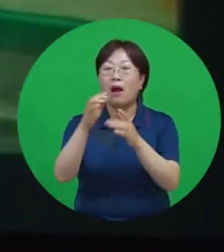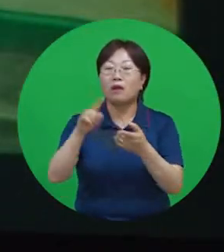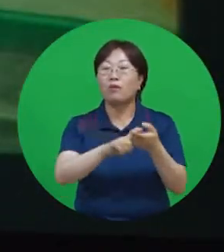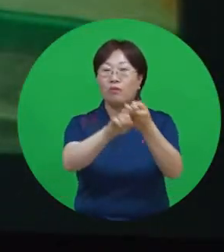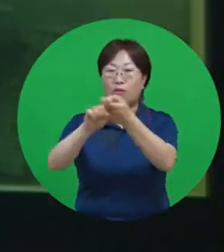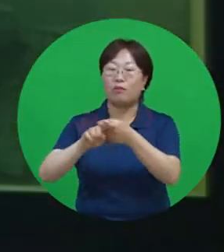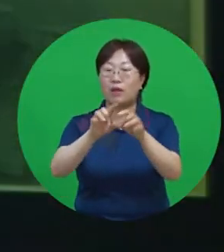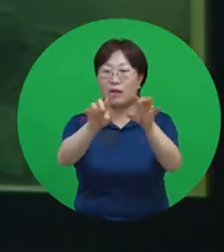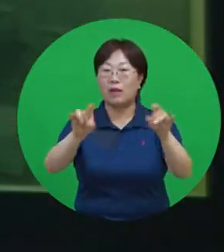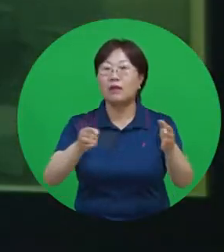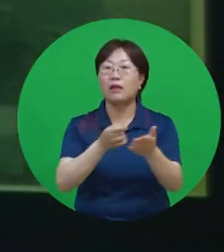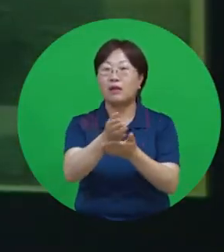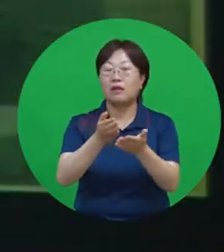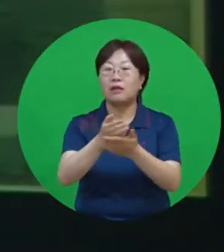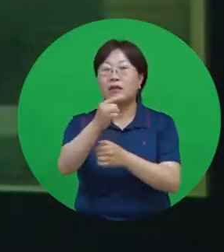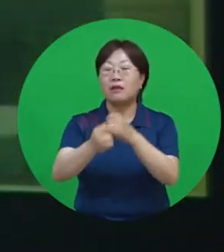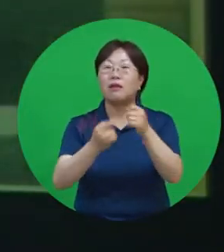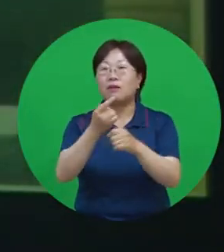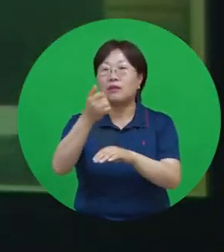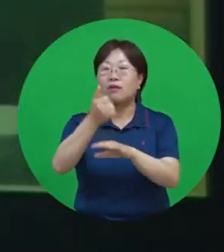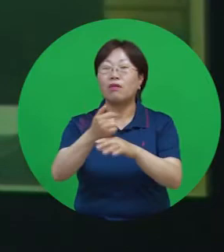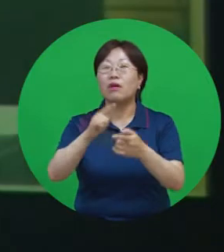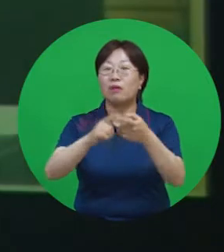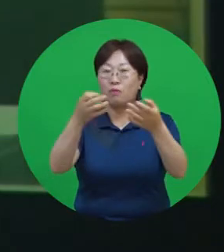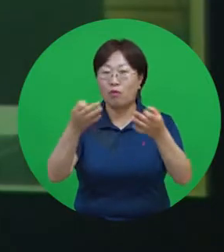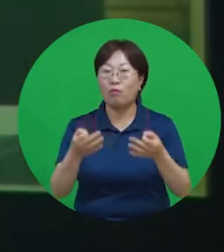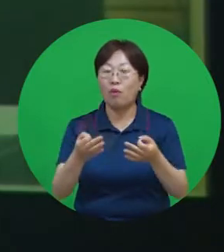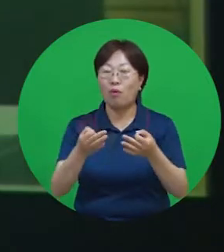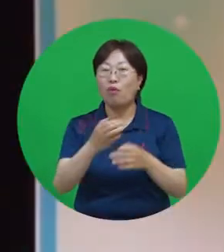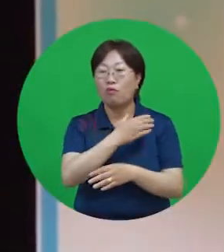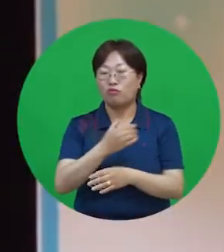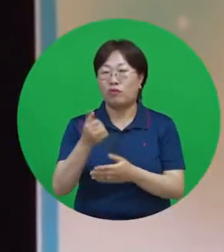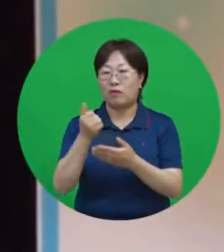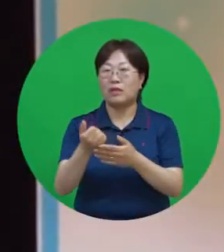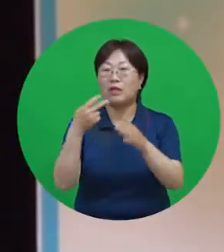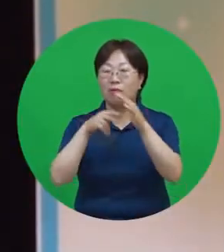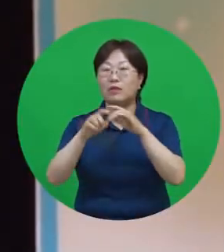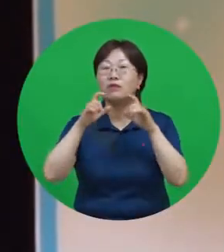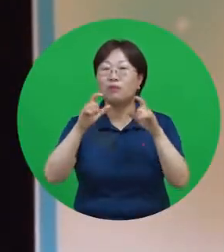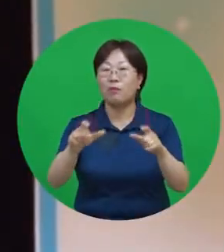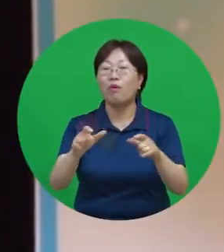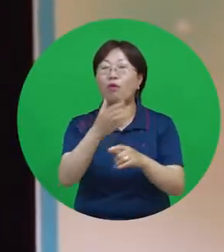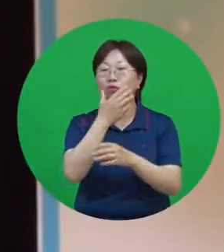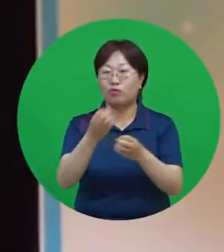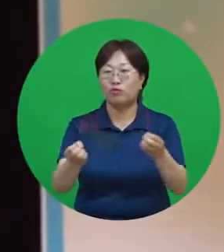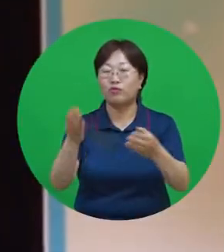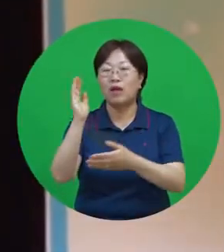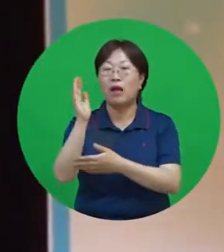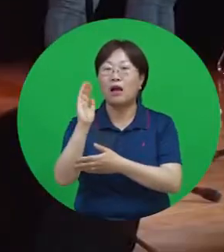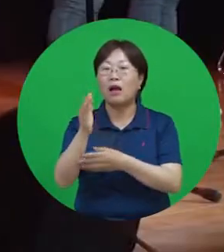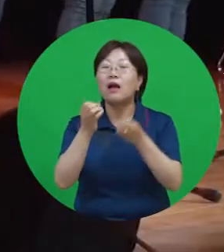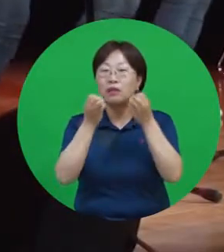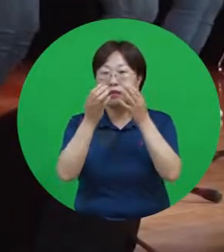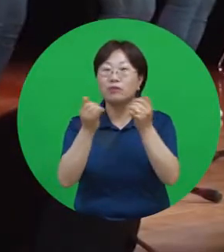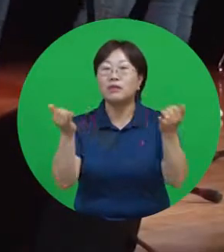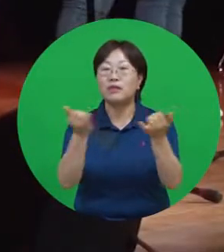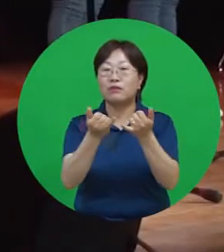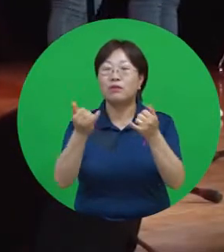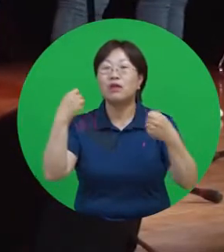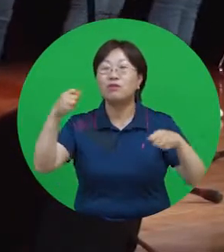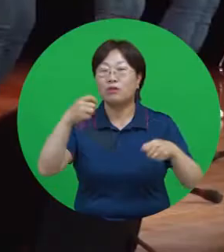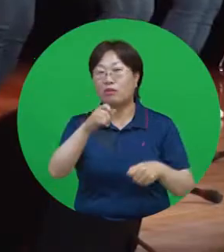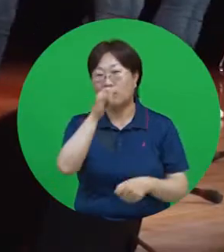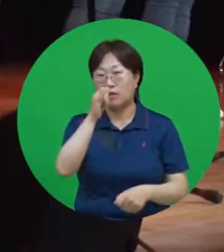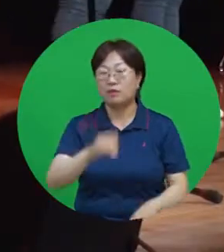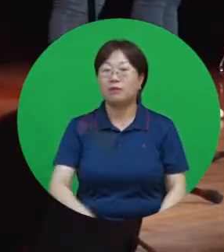마을공동체 든 각 부문의 1년간 성과를 되돌아보고 이성 구청장 에 비전 선포와 축사 신규 직원들의